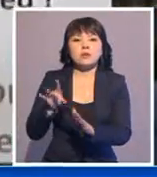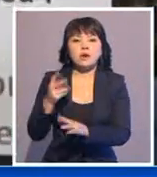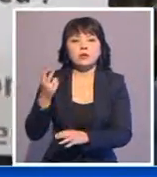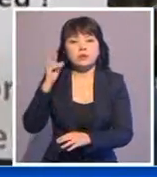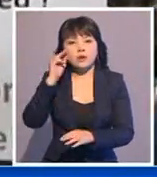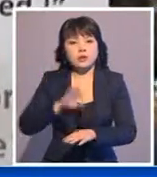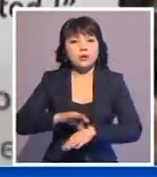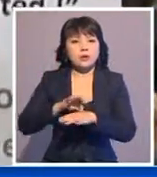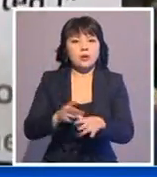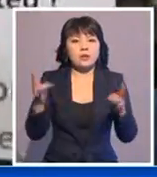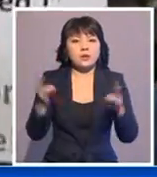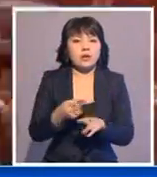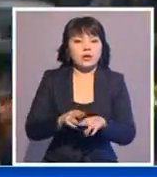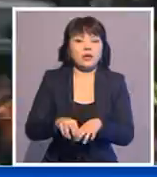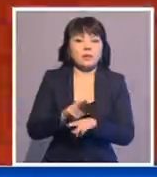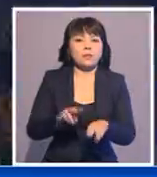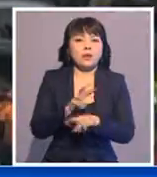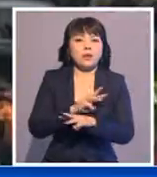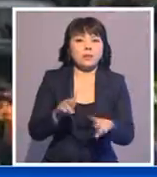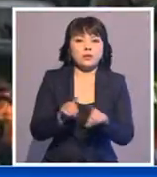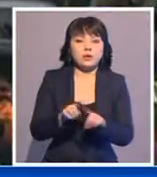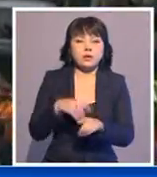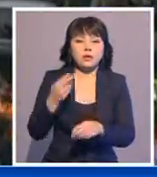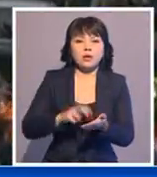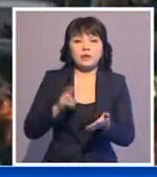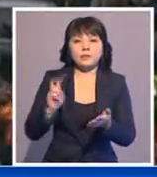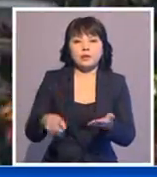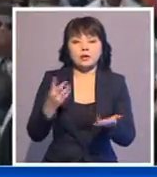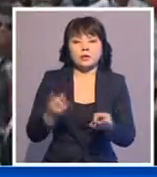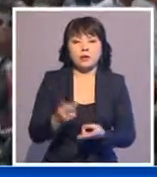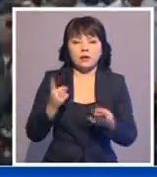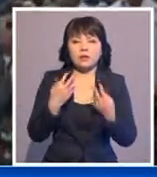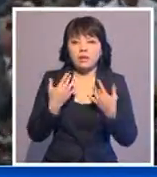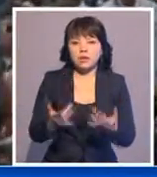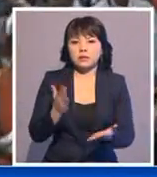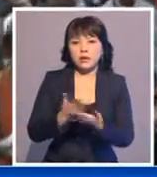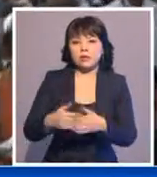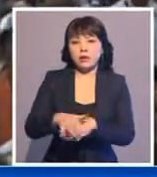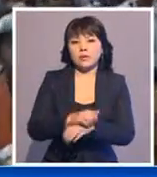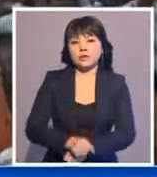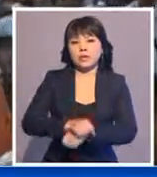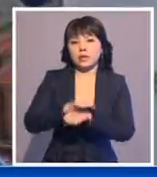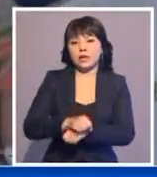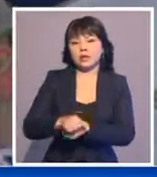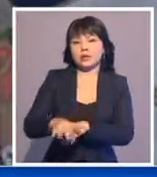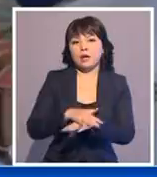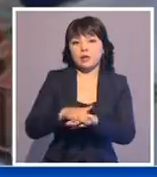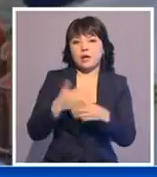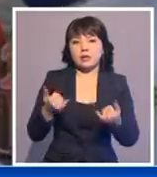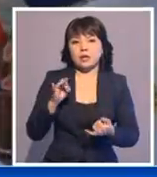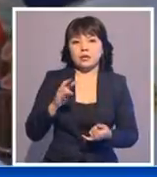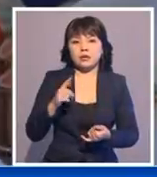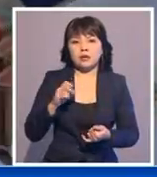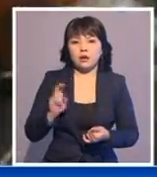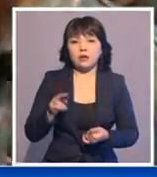Алайда оппозиционерлер премьер-министрден оған дейін биліктен кетуді талап етіп жатыр. Манифестанттардың пікірінше, қазіргі үкімет басшысы